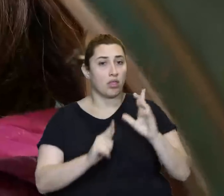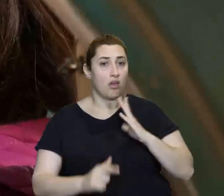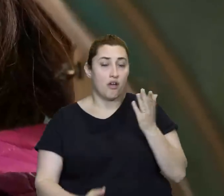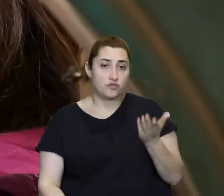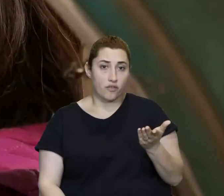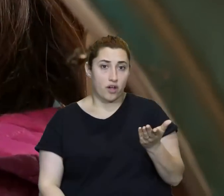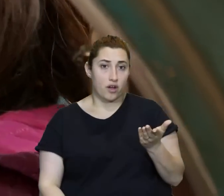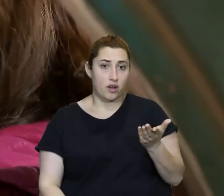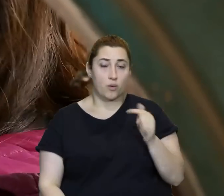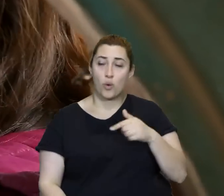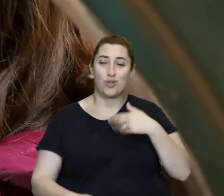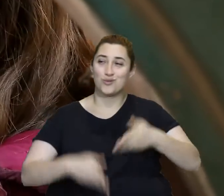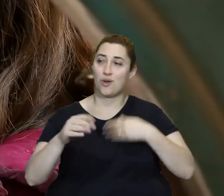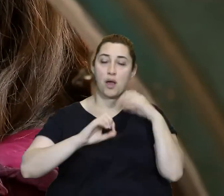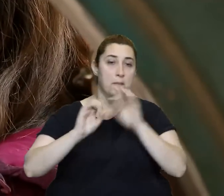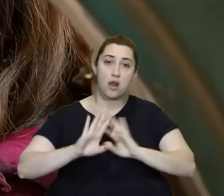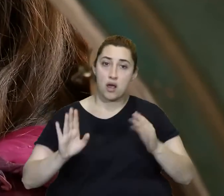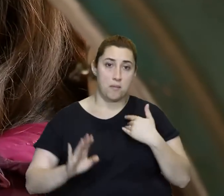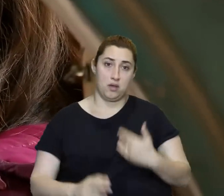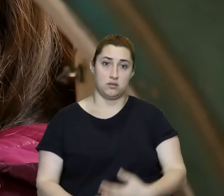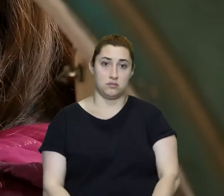var. Onu bu halde sokakta bırakamayız.